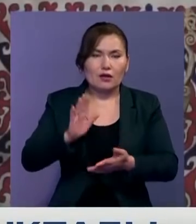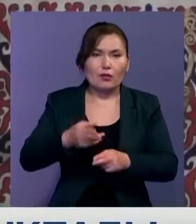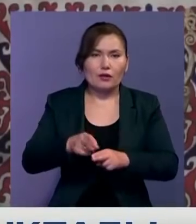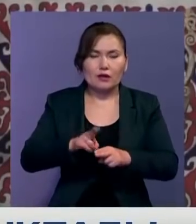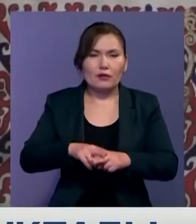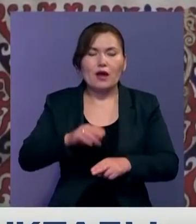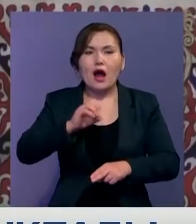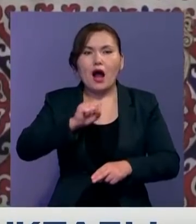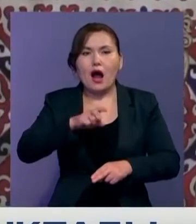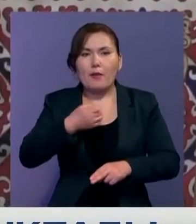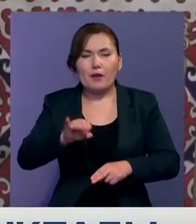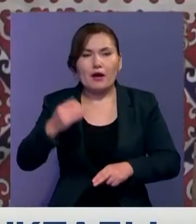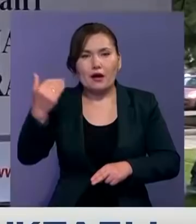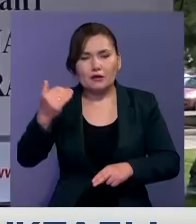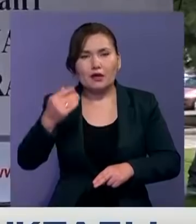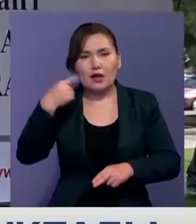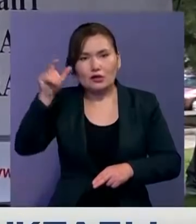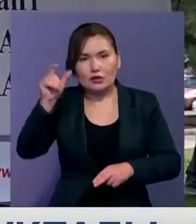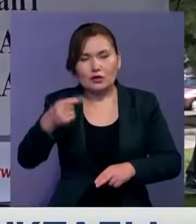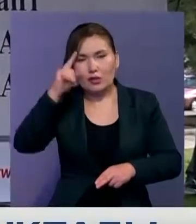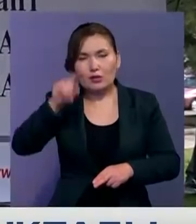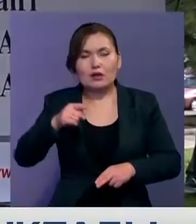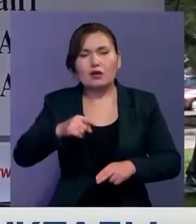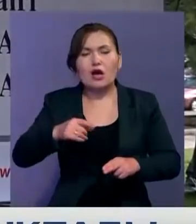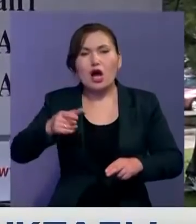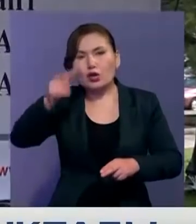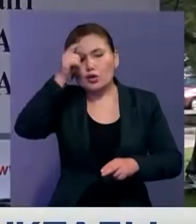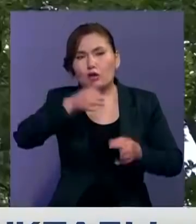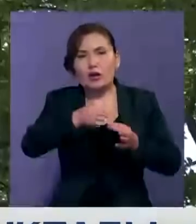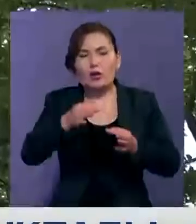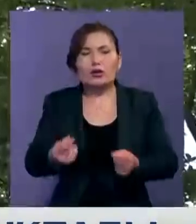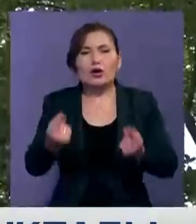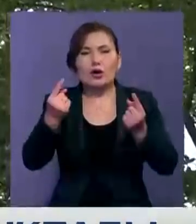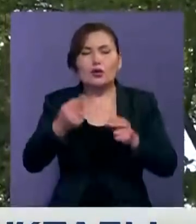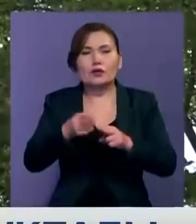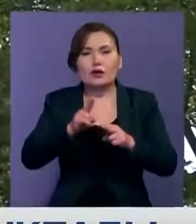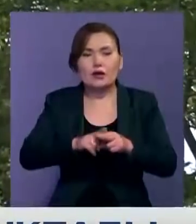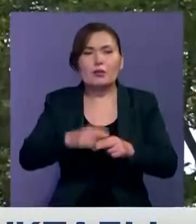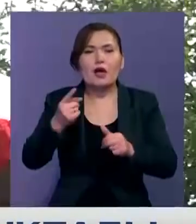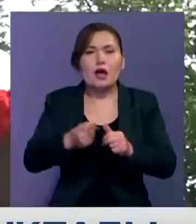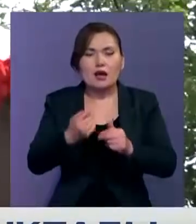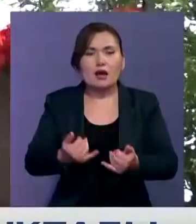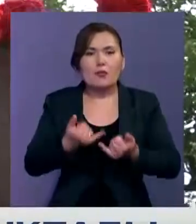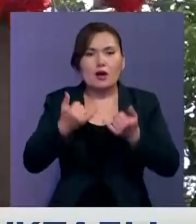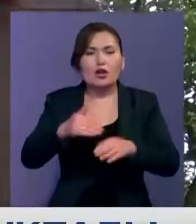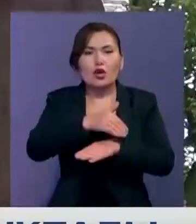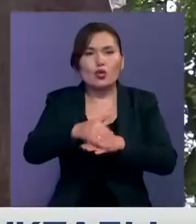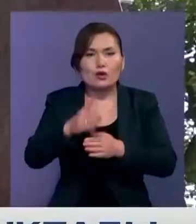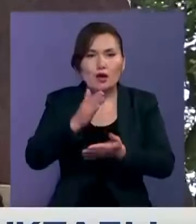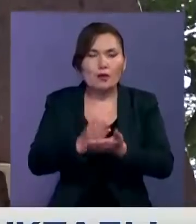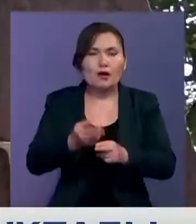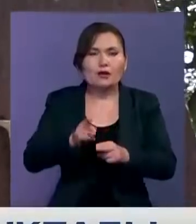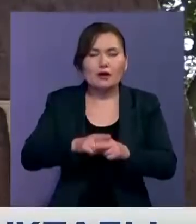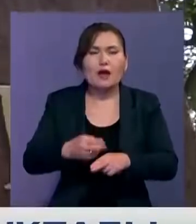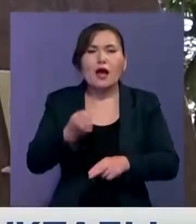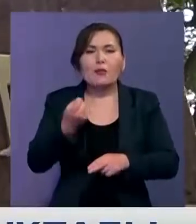жұрты Абай тұлғасымен етене таныс. Түркияның түкпір-түкпірінде алып ақынымыздың ардақты есімін еншілеген көшелер бар. Бірнеше